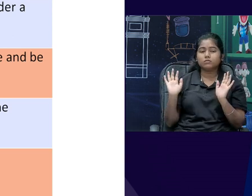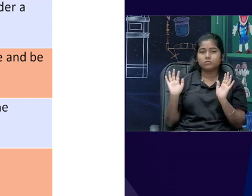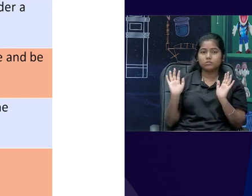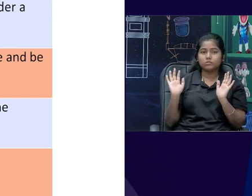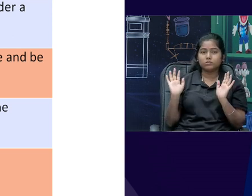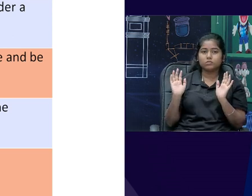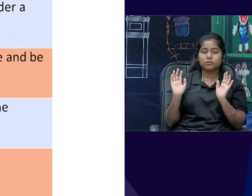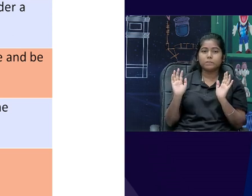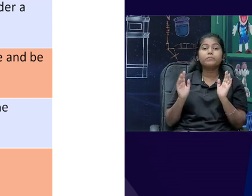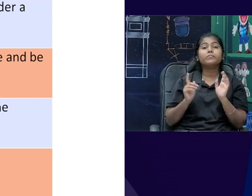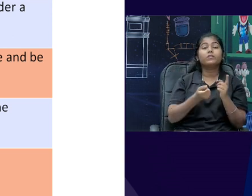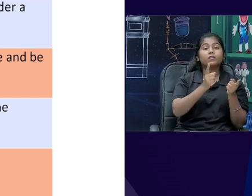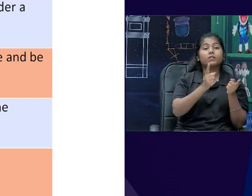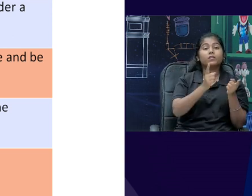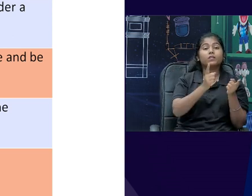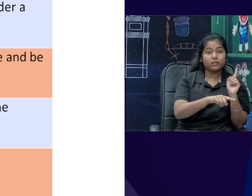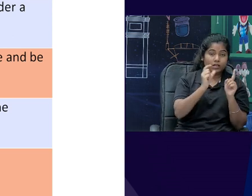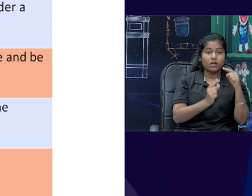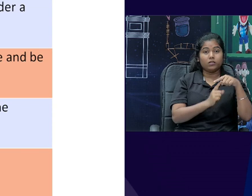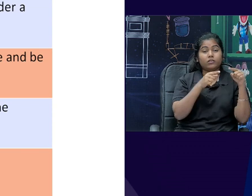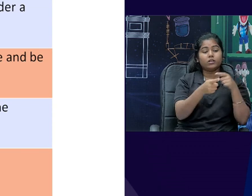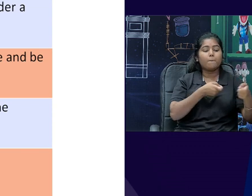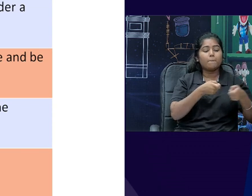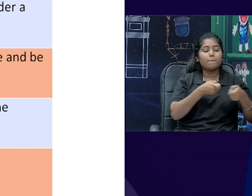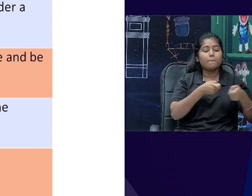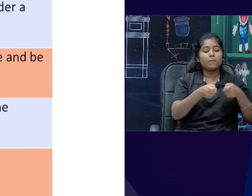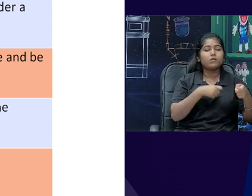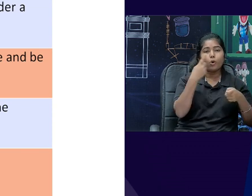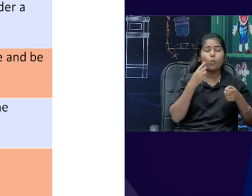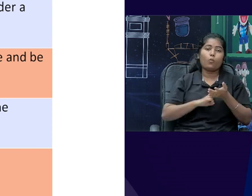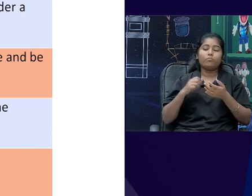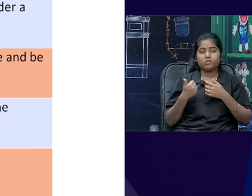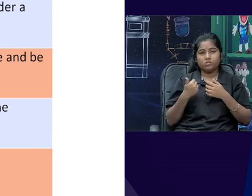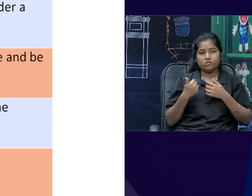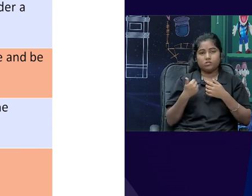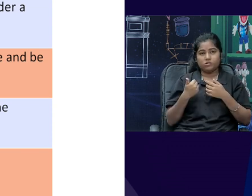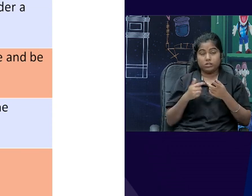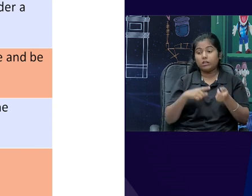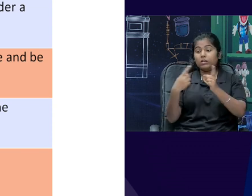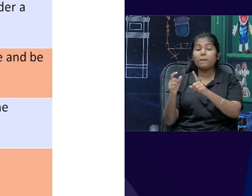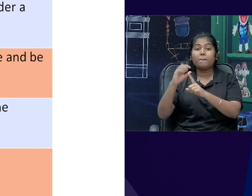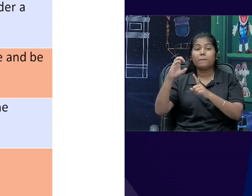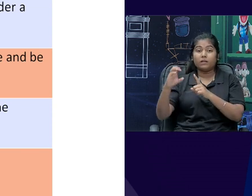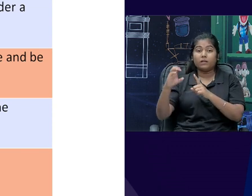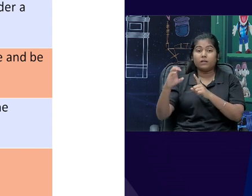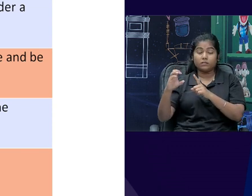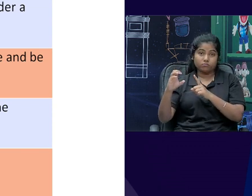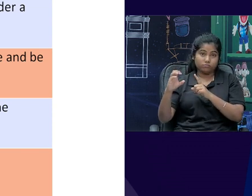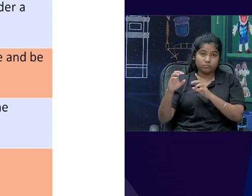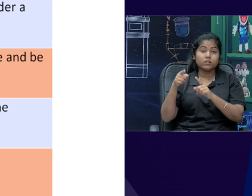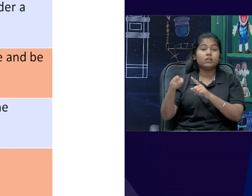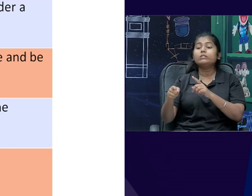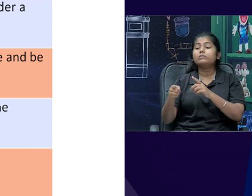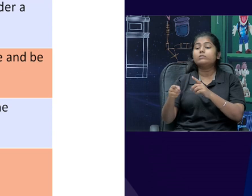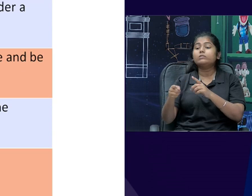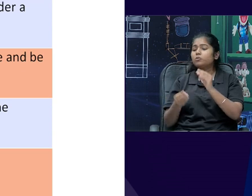departmental undertaking की management is by officials from the ministry, whereas in case of public corporation, it's a little more